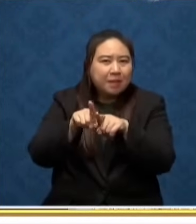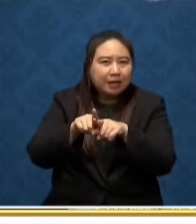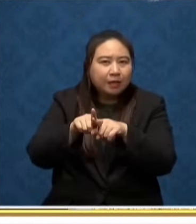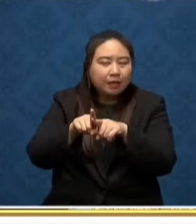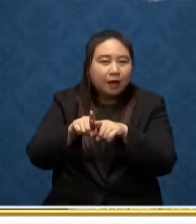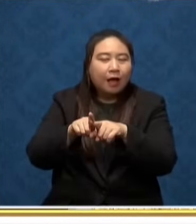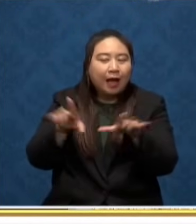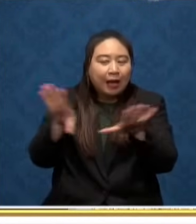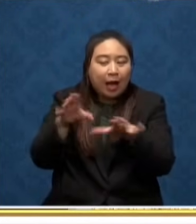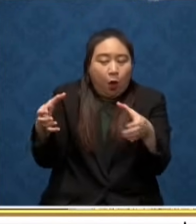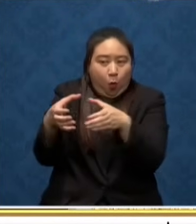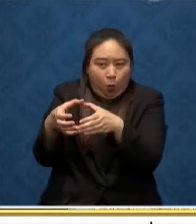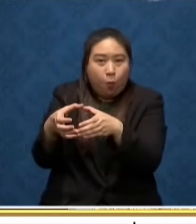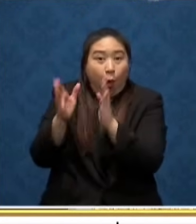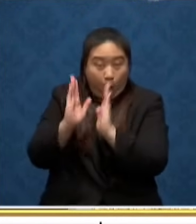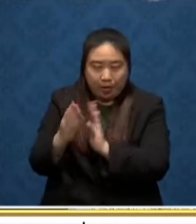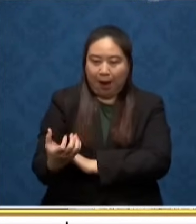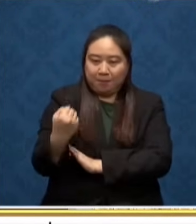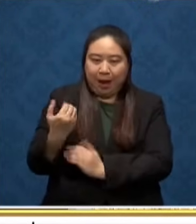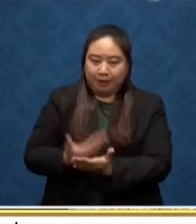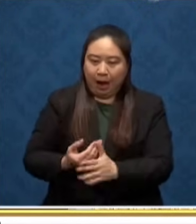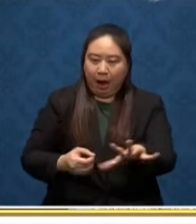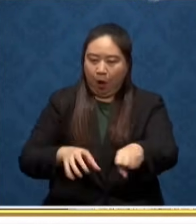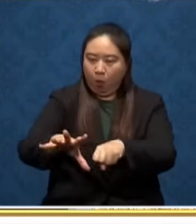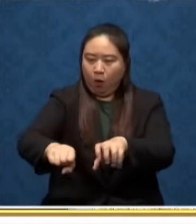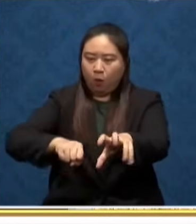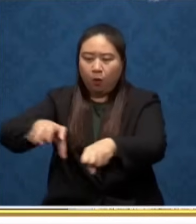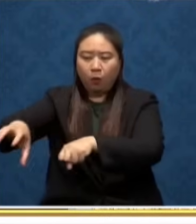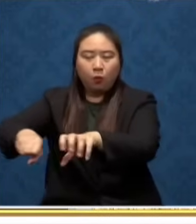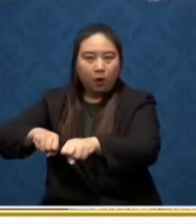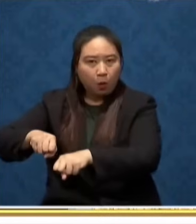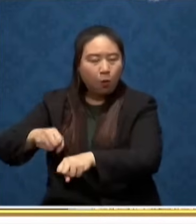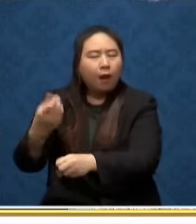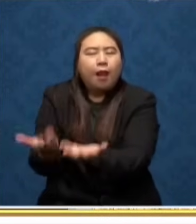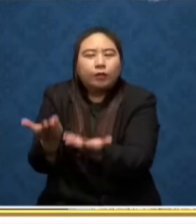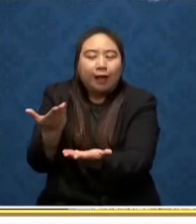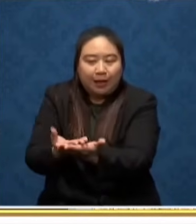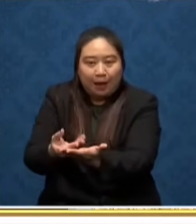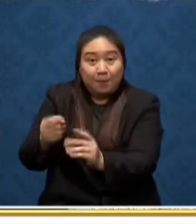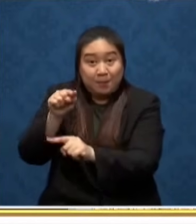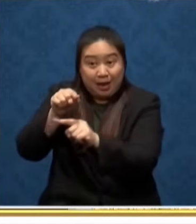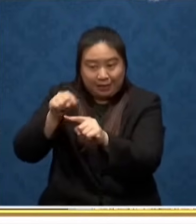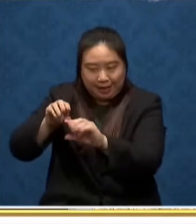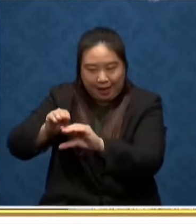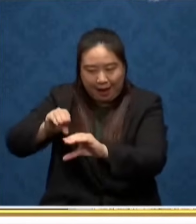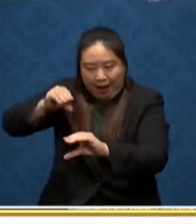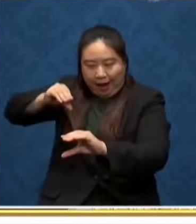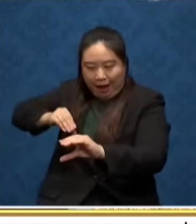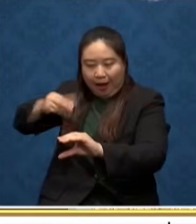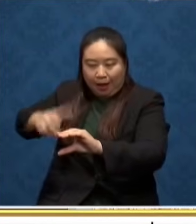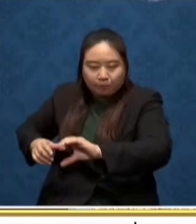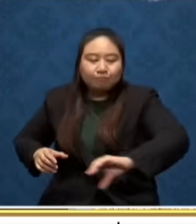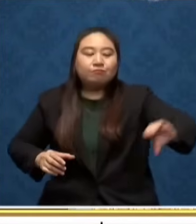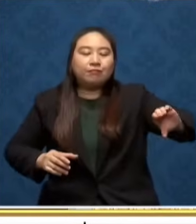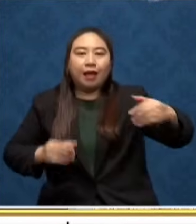ำนาจตามกฎหมายเข้าไปเก็บเกี่ยวผลประโยชน์จากอะไรสักอย่างหนึ่งหลังจากหักเปอร์เซ็นต์ไว้กับตัวแล้วแล้วค่อยส่งให้กับ